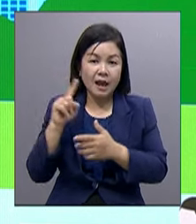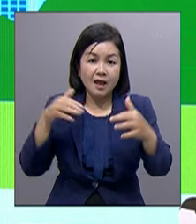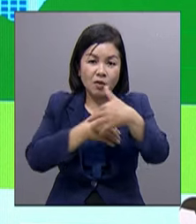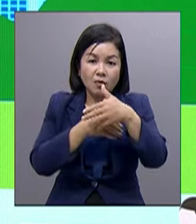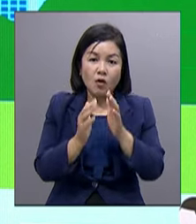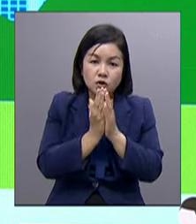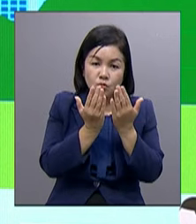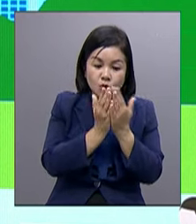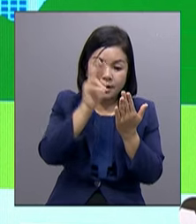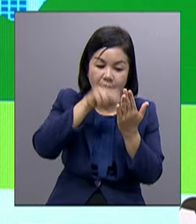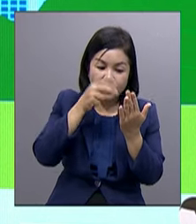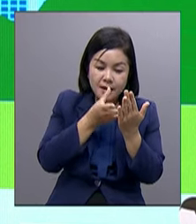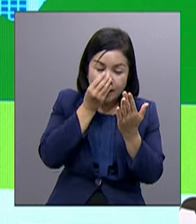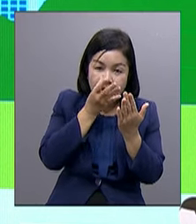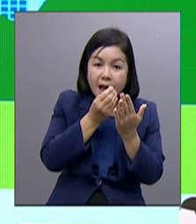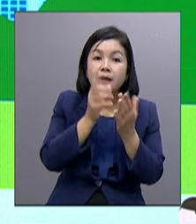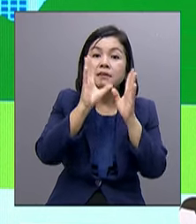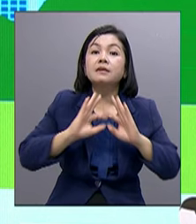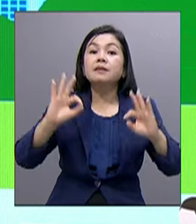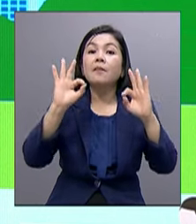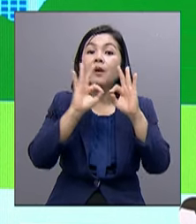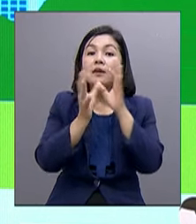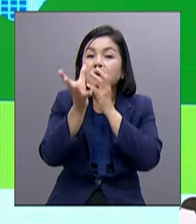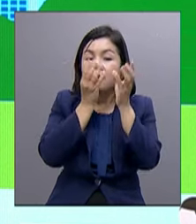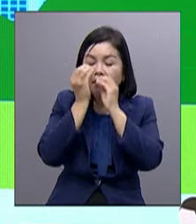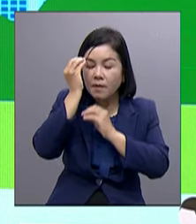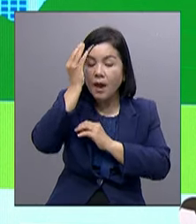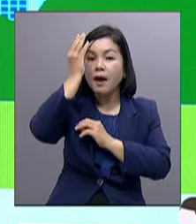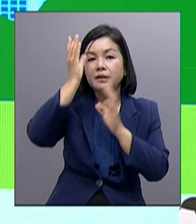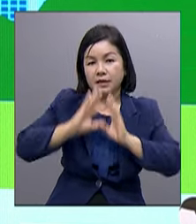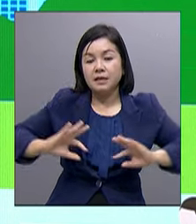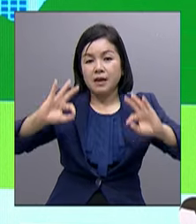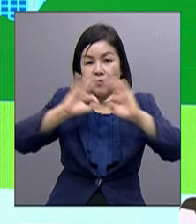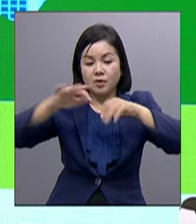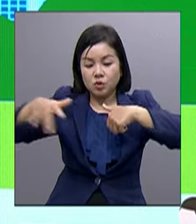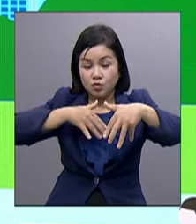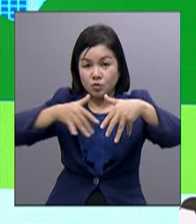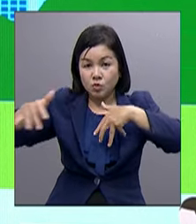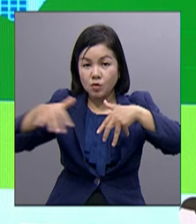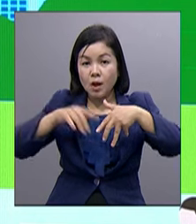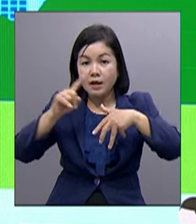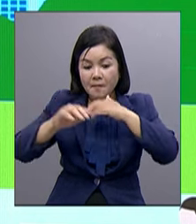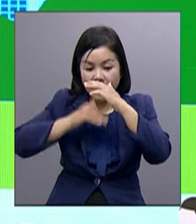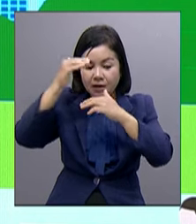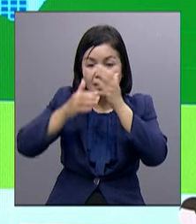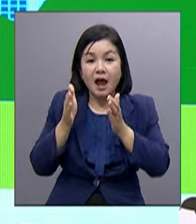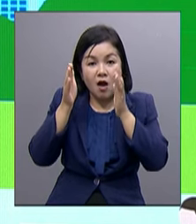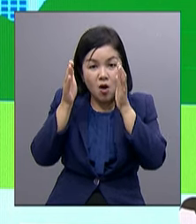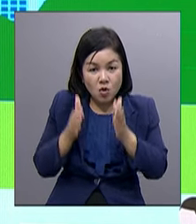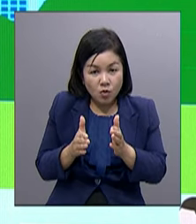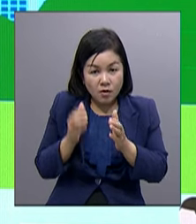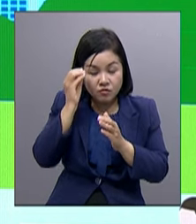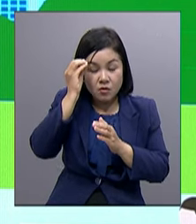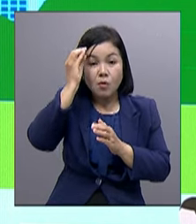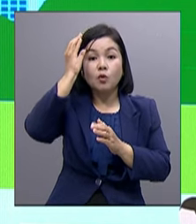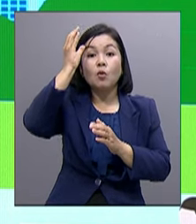เนี่ยเป็นส่วนหนึ่งในการขับเคลื่อนเมืองด้านการศึกษาแล้วก็เป็นหัวใจสำคัญของการยกระดับศักยภาพของผู้คนในเมืองนะคะ